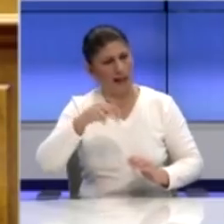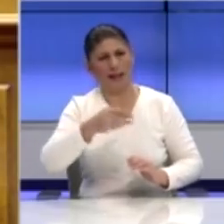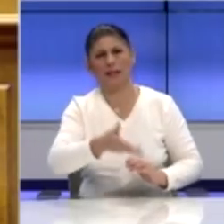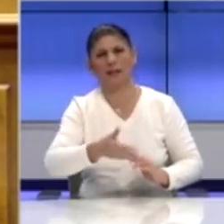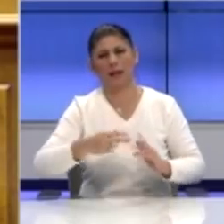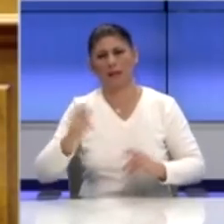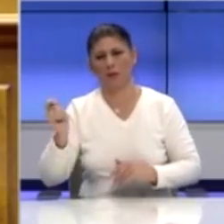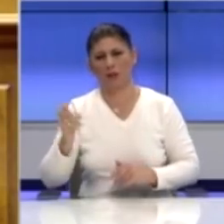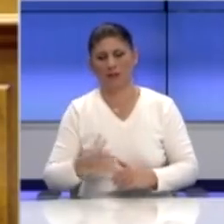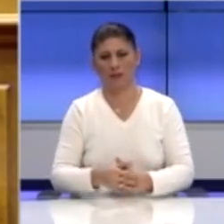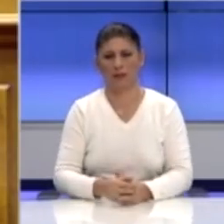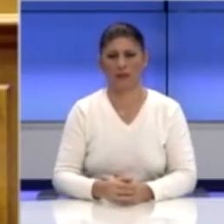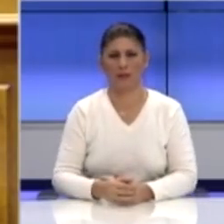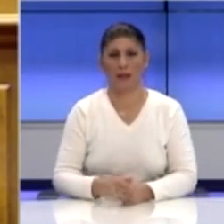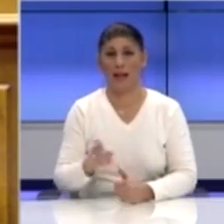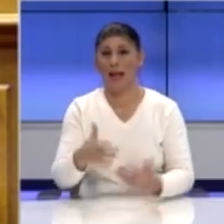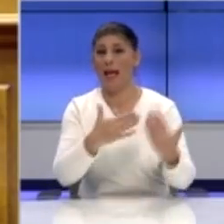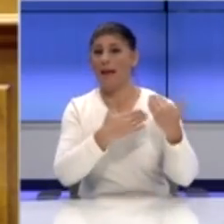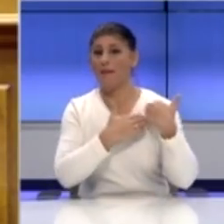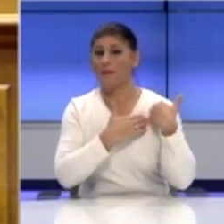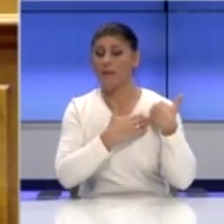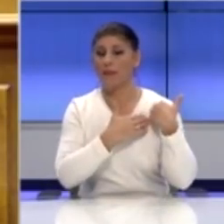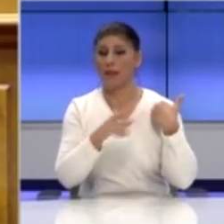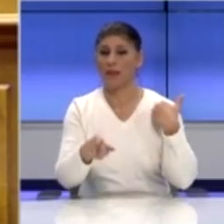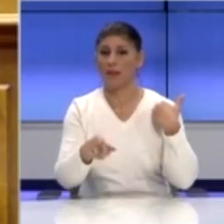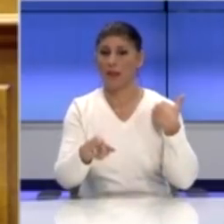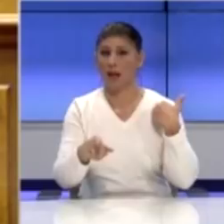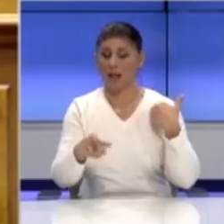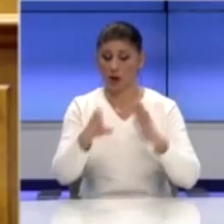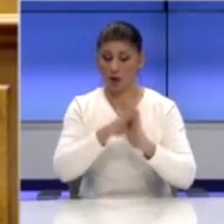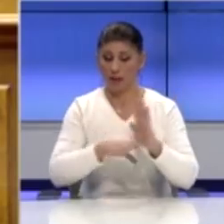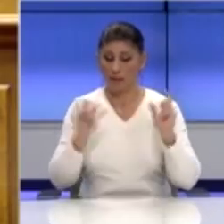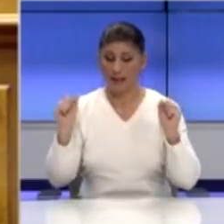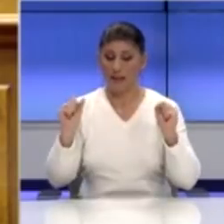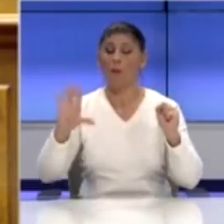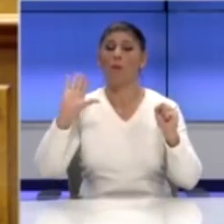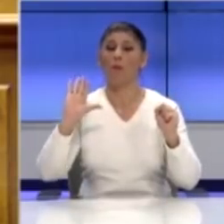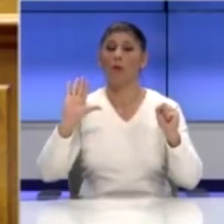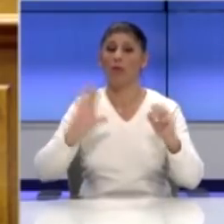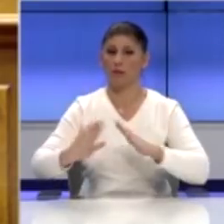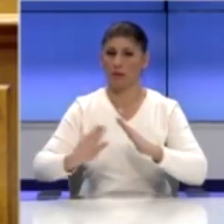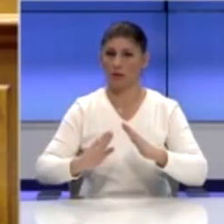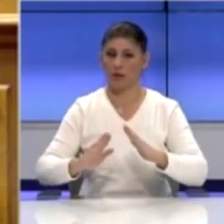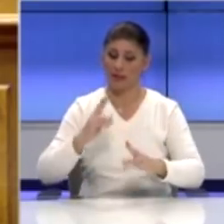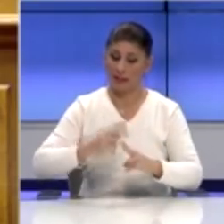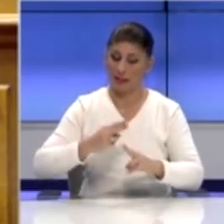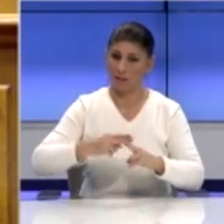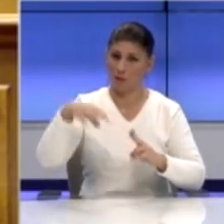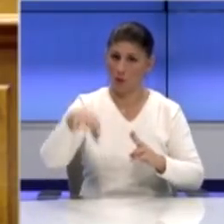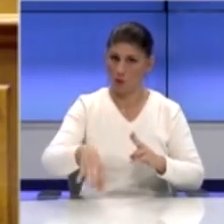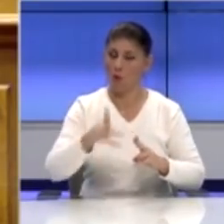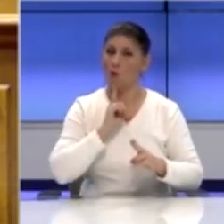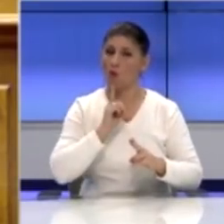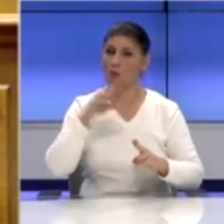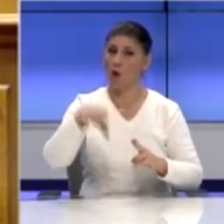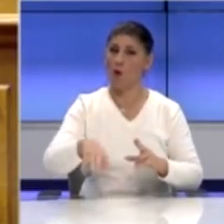αντιπολίτευσης. Τις ευθύνες σας για το αθεράκιστο σύστημα υγείας, την έλλειψη μέτρων προστασίας σε κρίσιμους χώρους